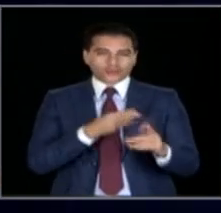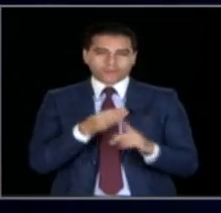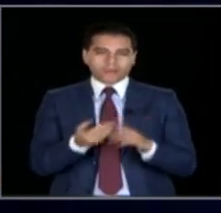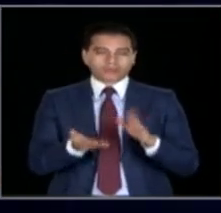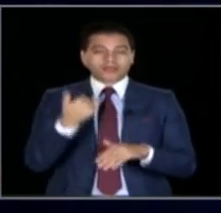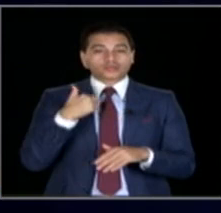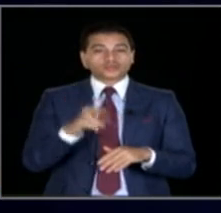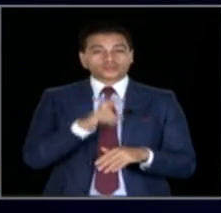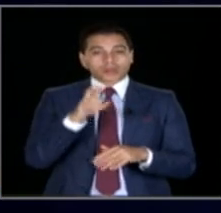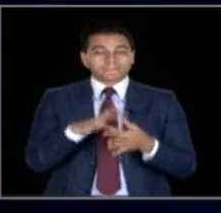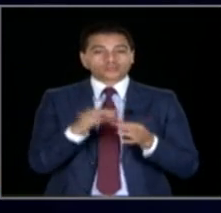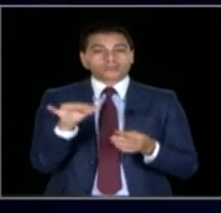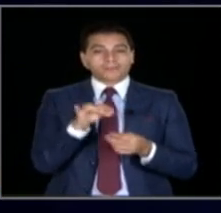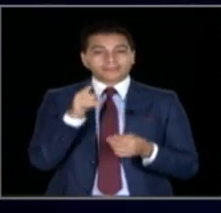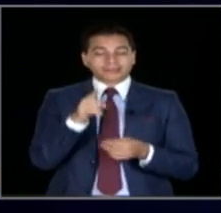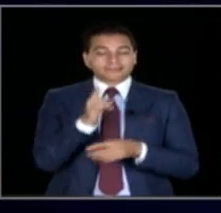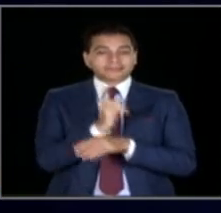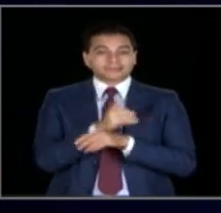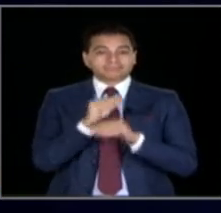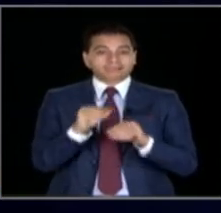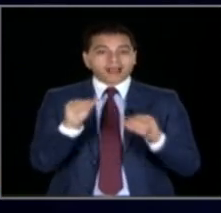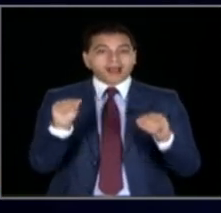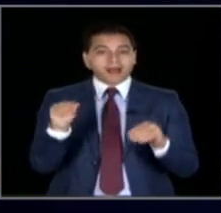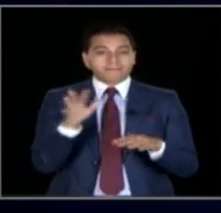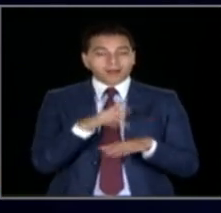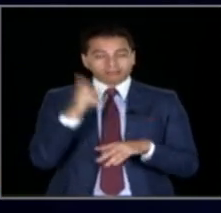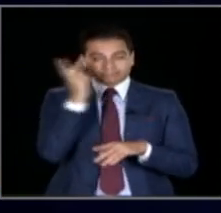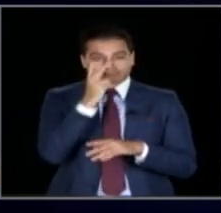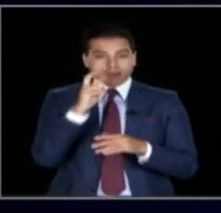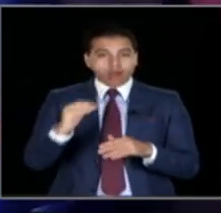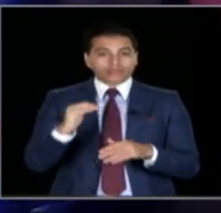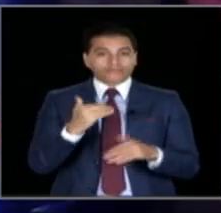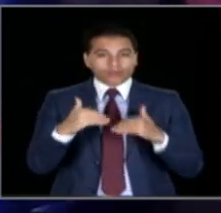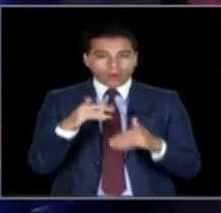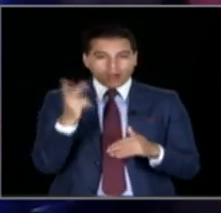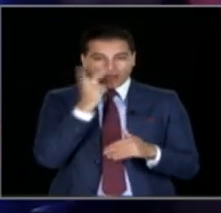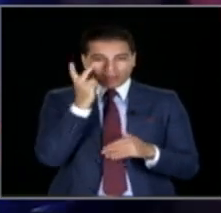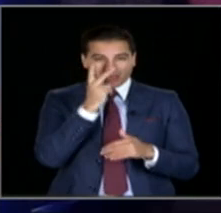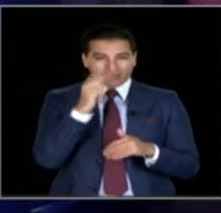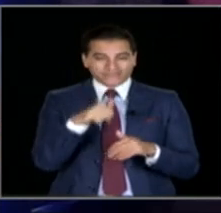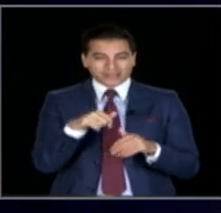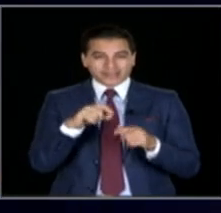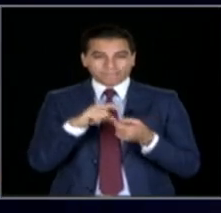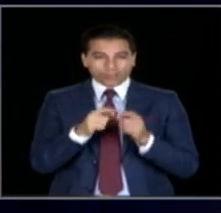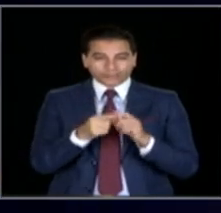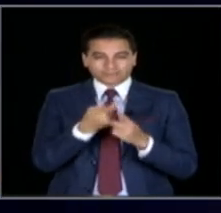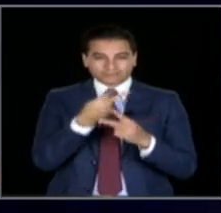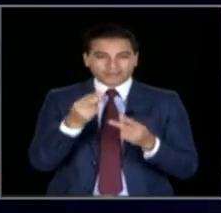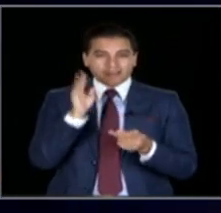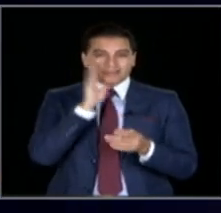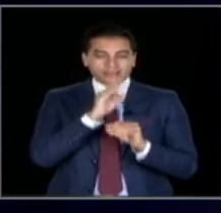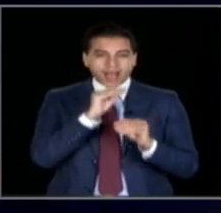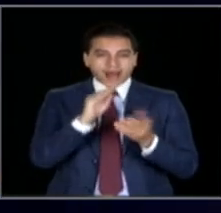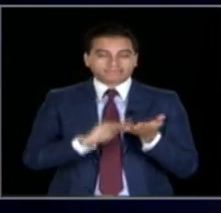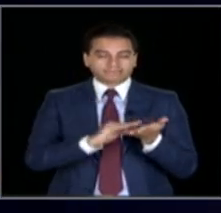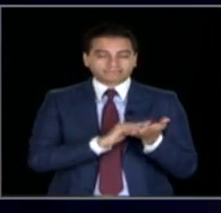لموضوع مهم. طب انت بتدرسي برايل للاطفال في جمعيات. احكي لي الفكره